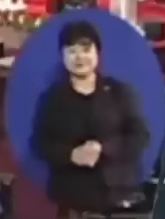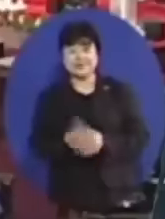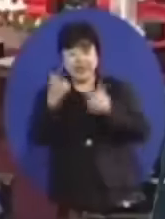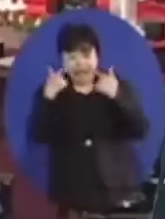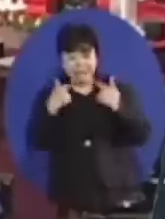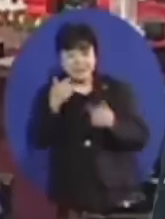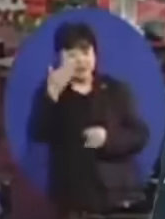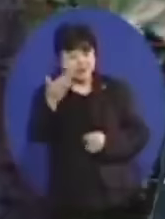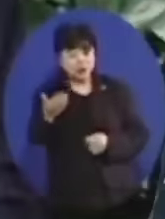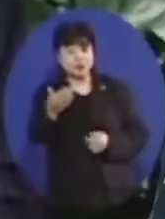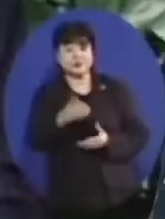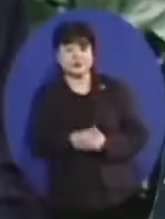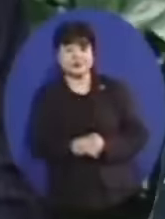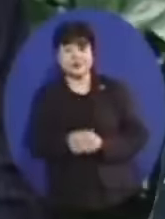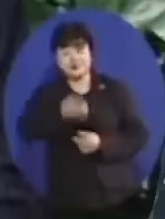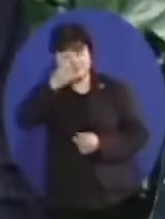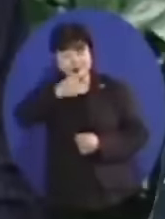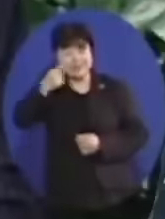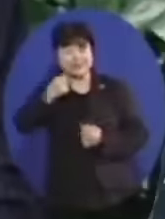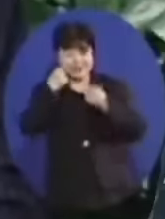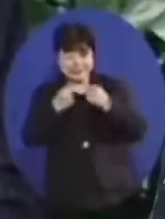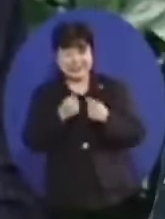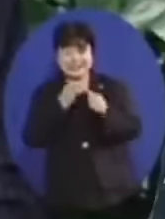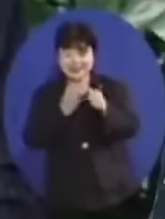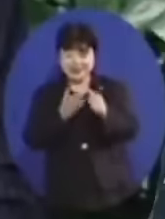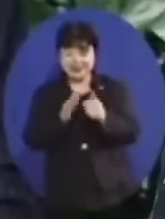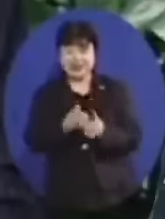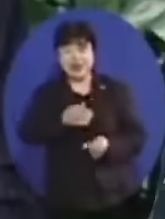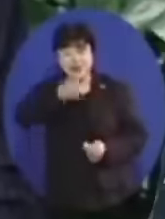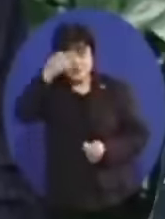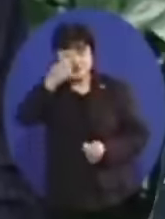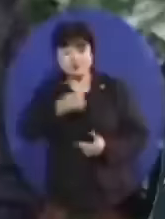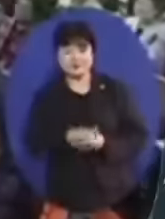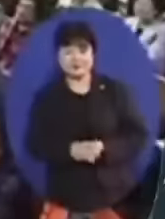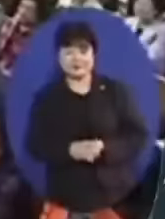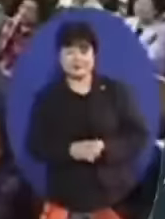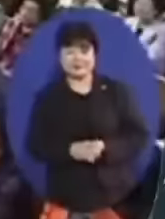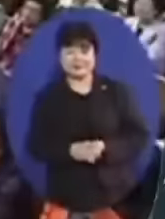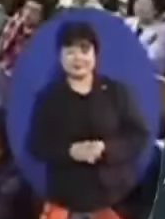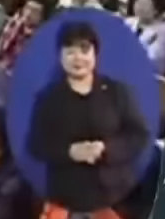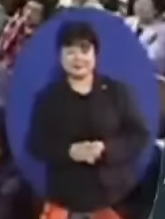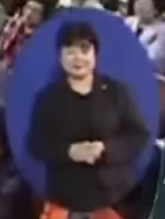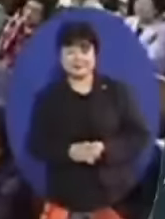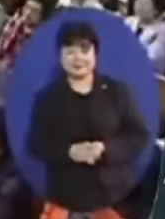항상 여러분, 우리는 꿈을 가지고 살지 않습니까? 꿈이